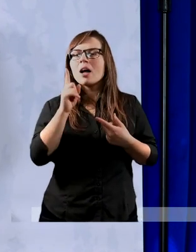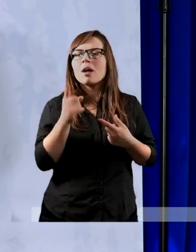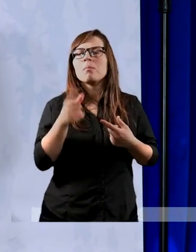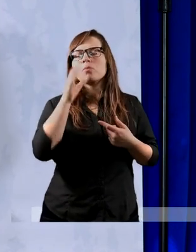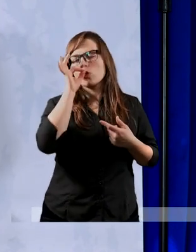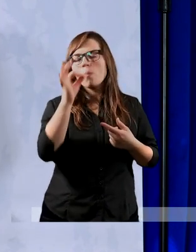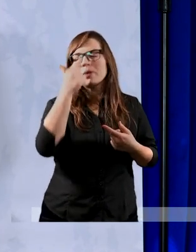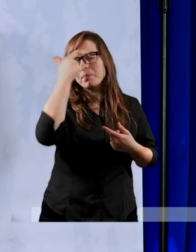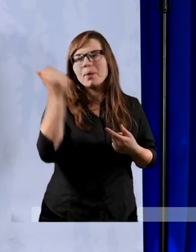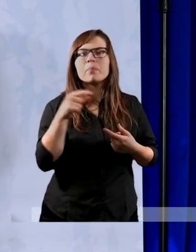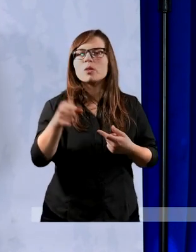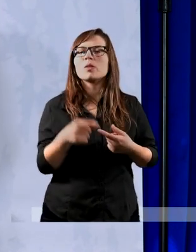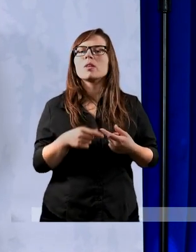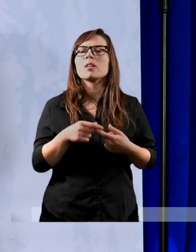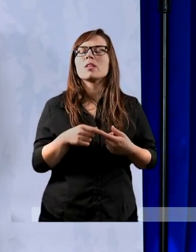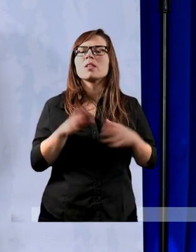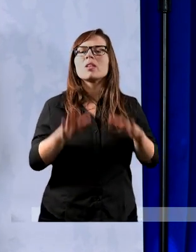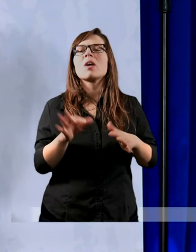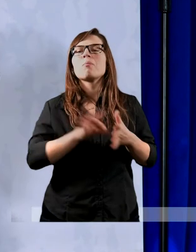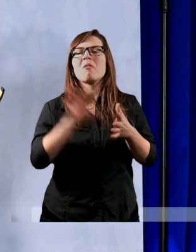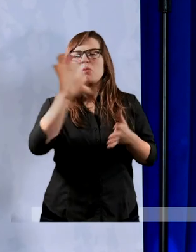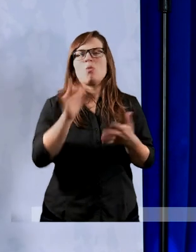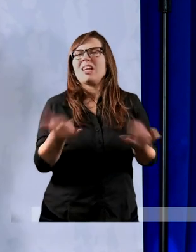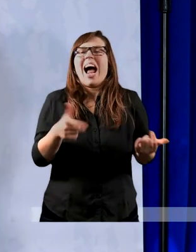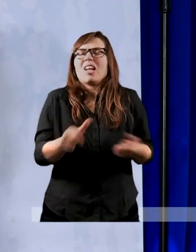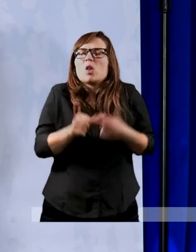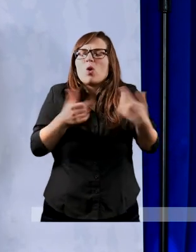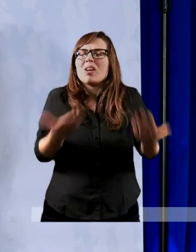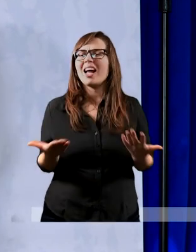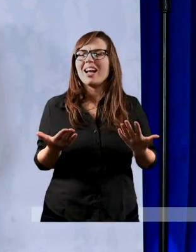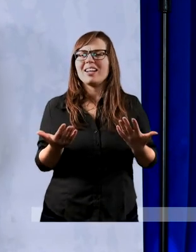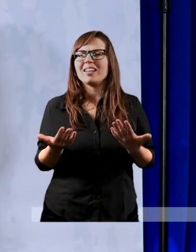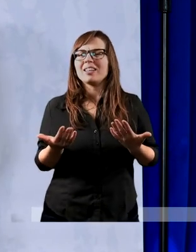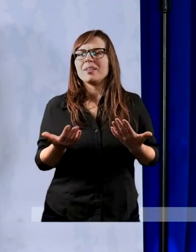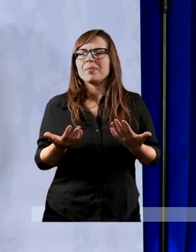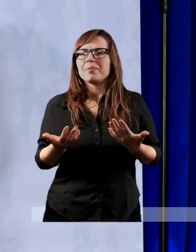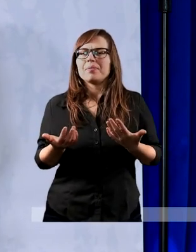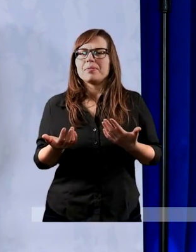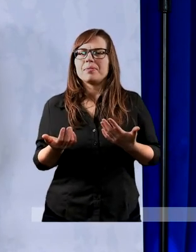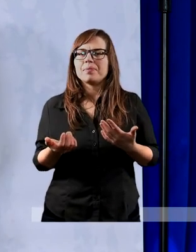Po obiedzie, pamiętam, wyglądałem przez okno i zastanawiałem się też, Panie Boże, jak to jest, że